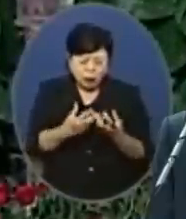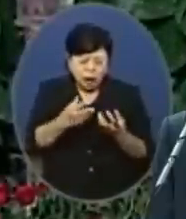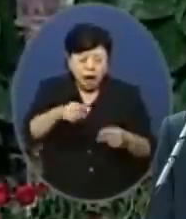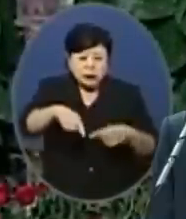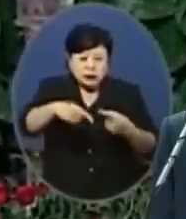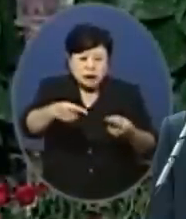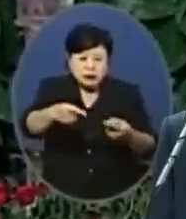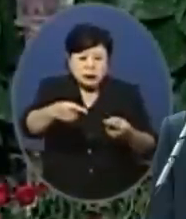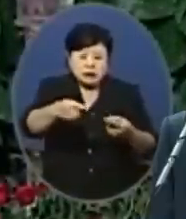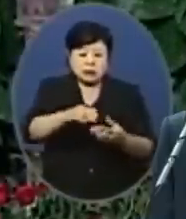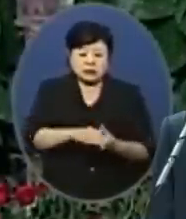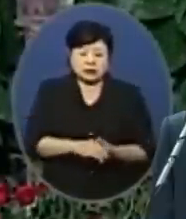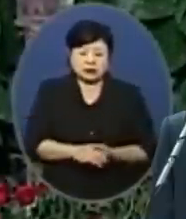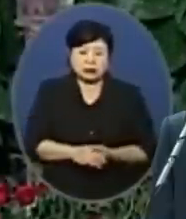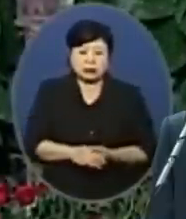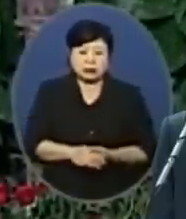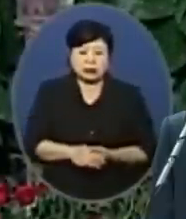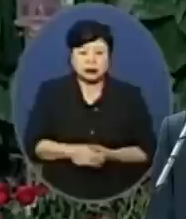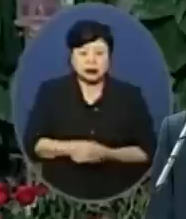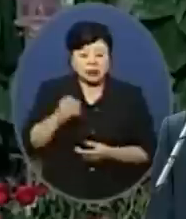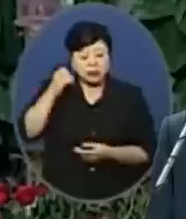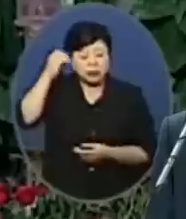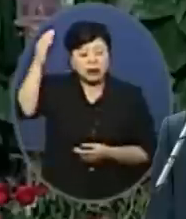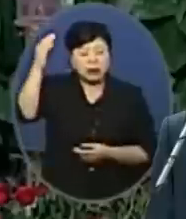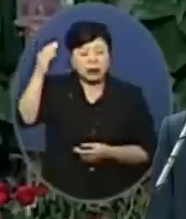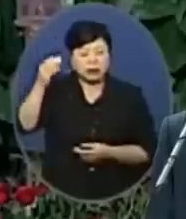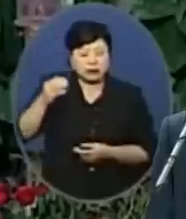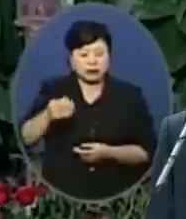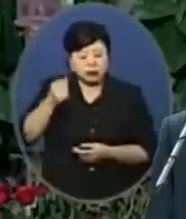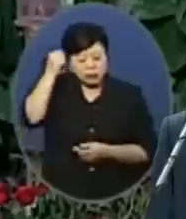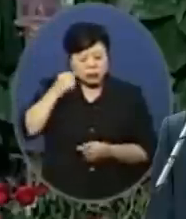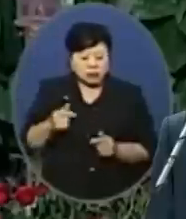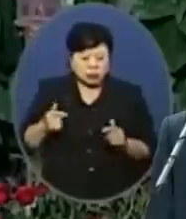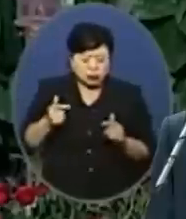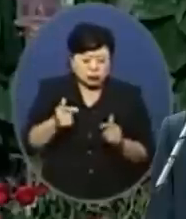들어가서 기억력도 감퇴되고